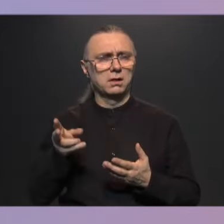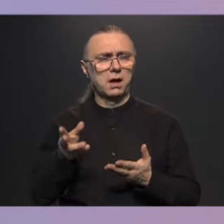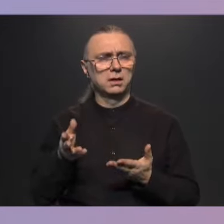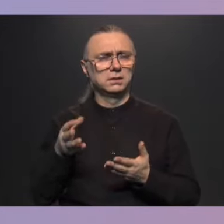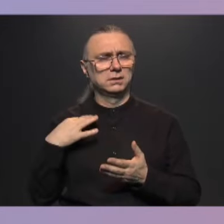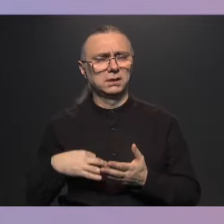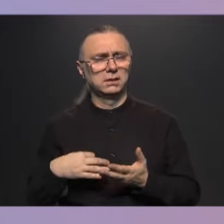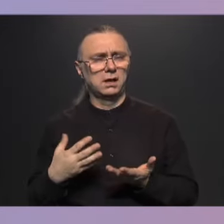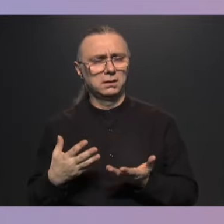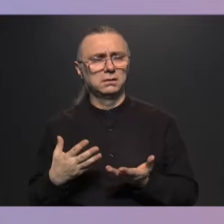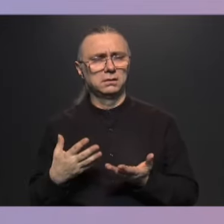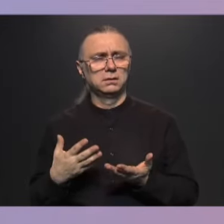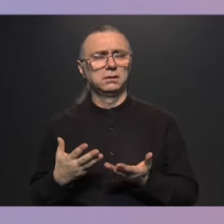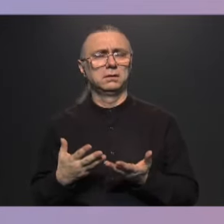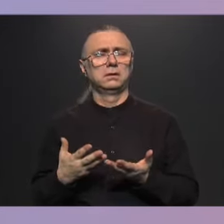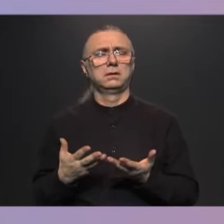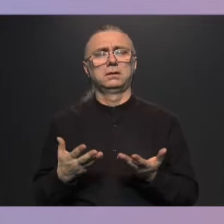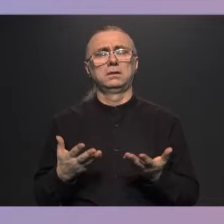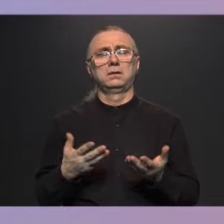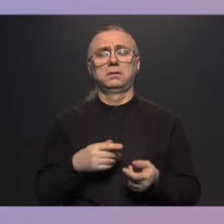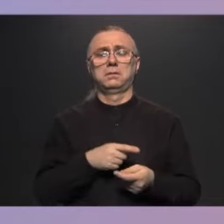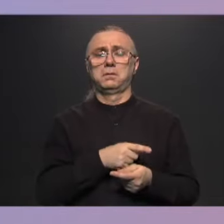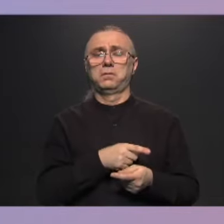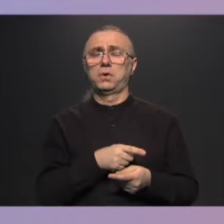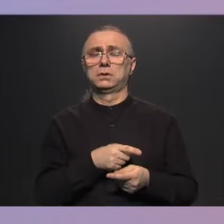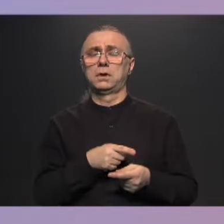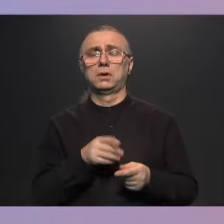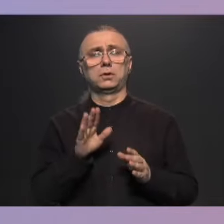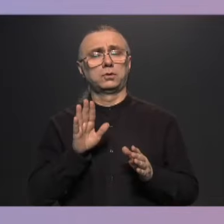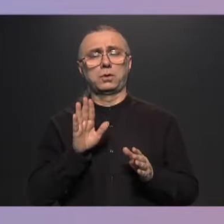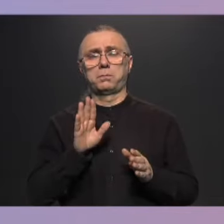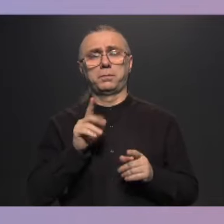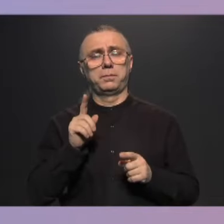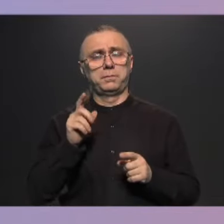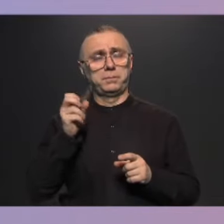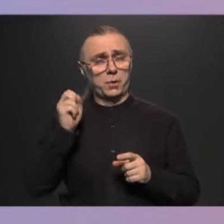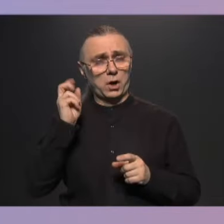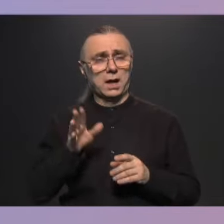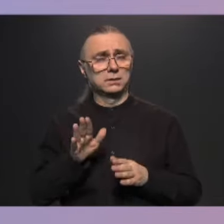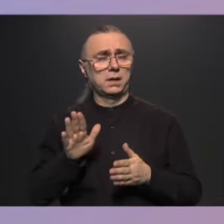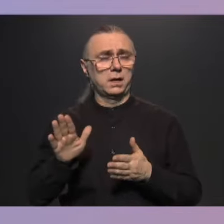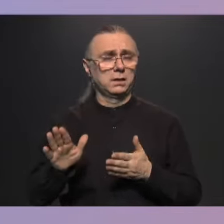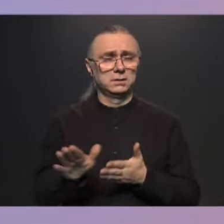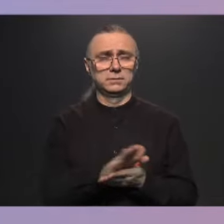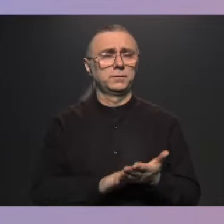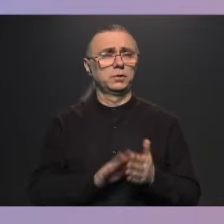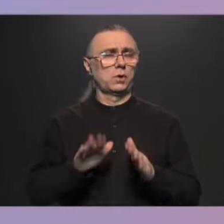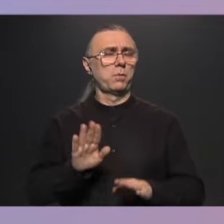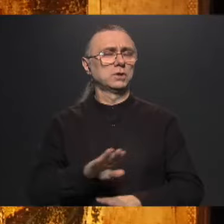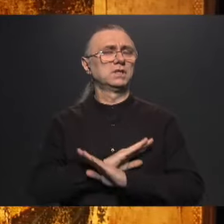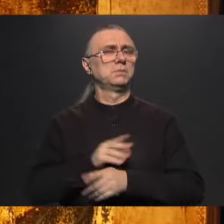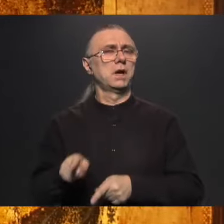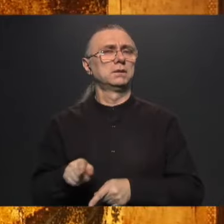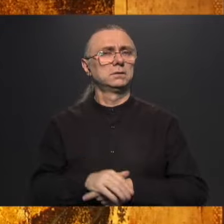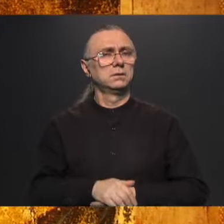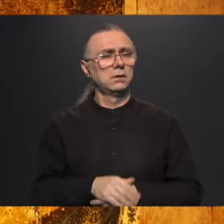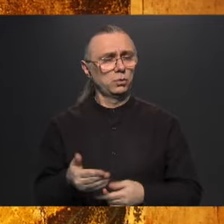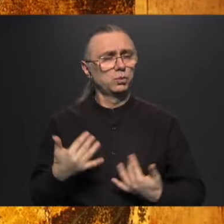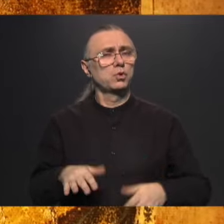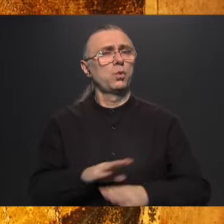своего сына. Понимаете, насколько этот момент важен, и казалось бы, вот он уже